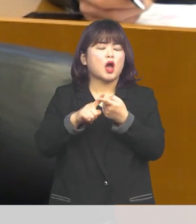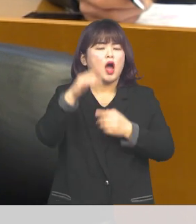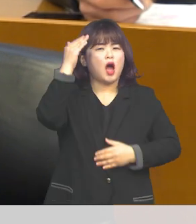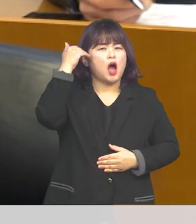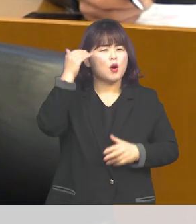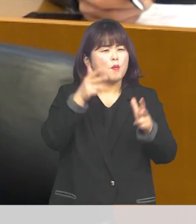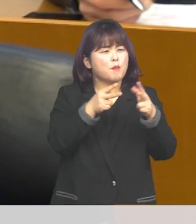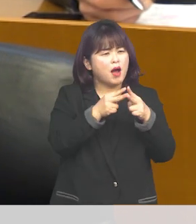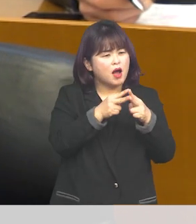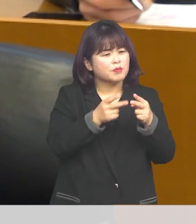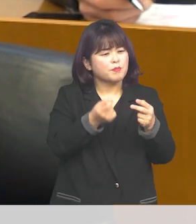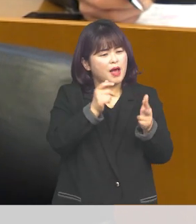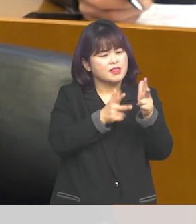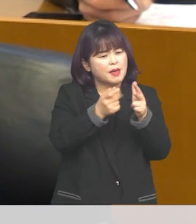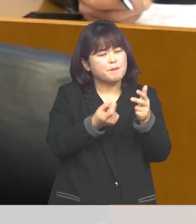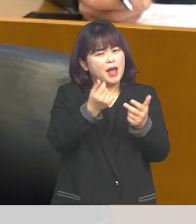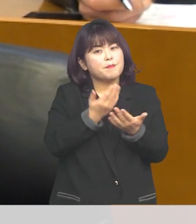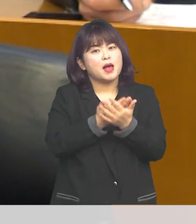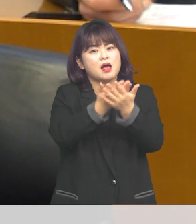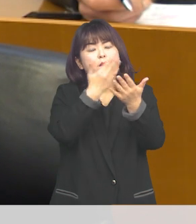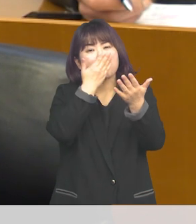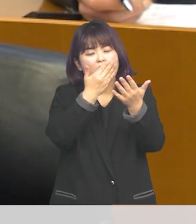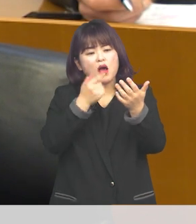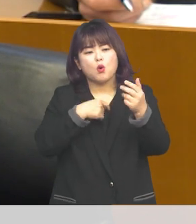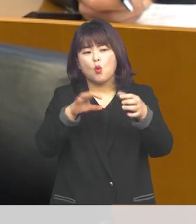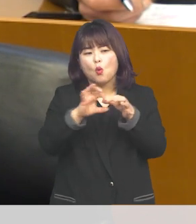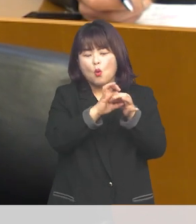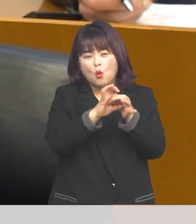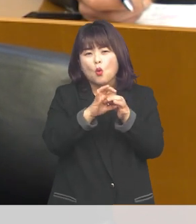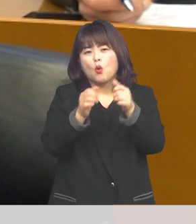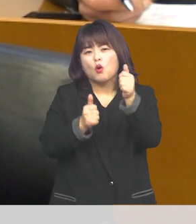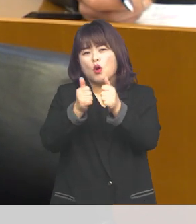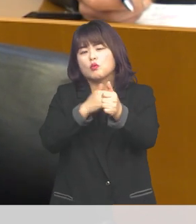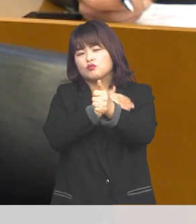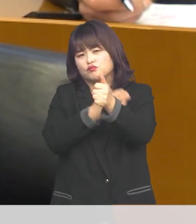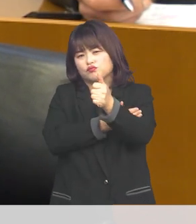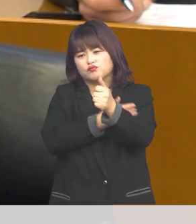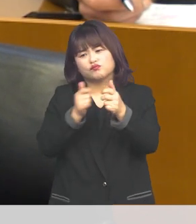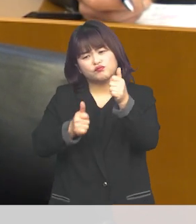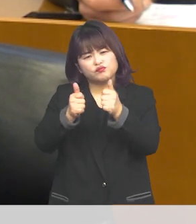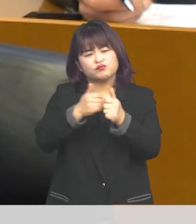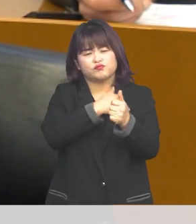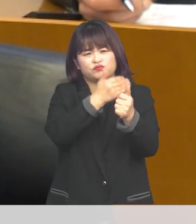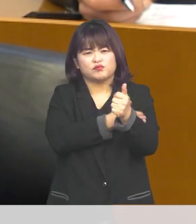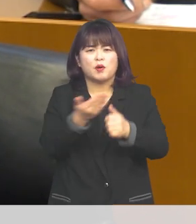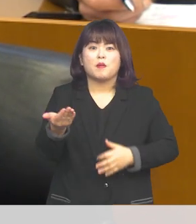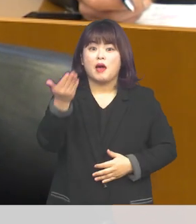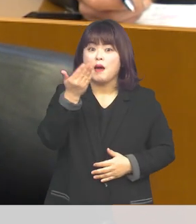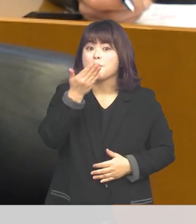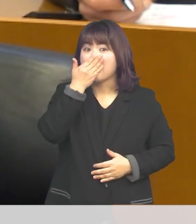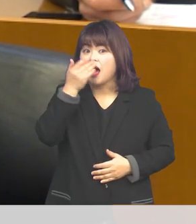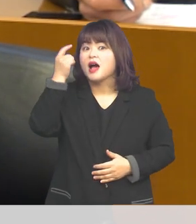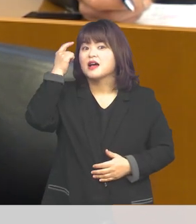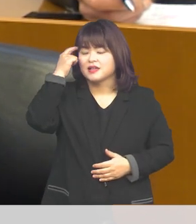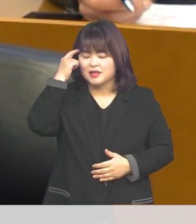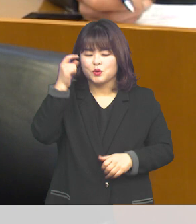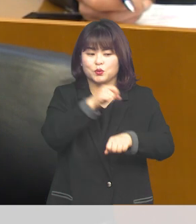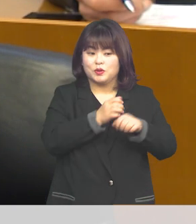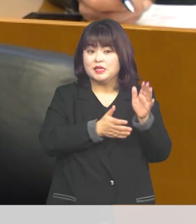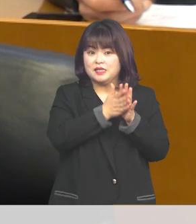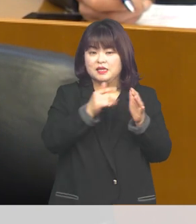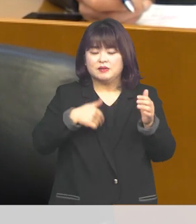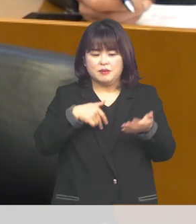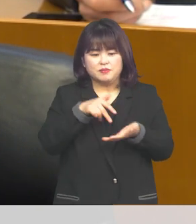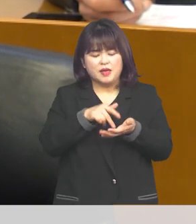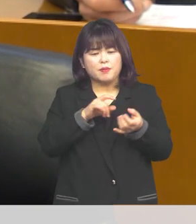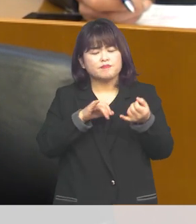반도체 산업을 더욱더 발전시키고 관련 기업들의 경쟁력을 강화할 걸로 생각을 하고 앞으로